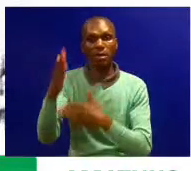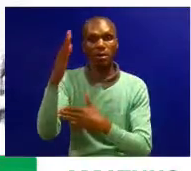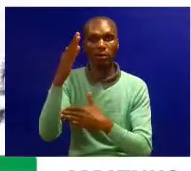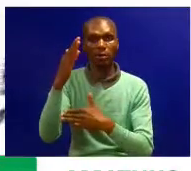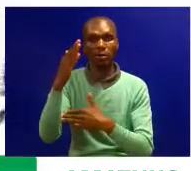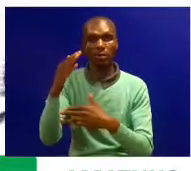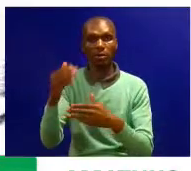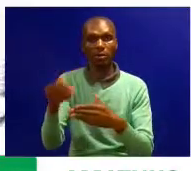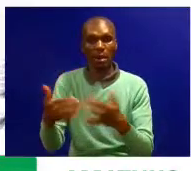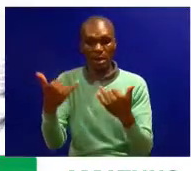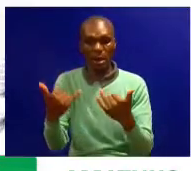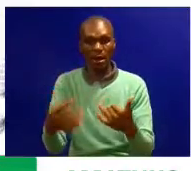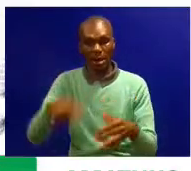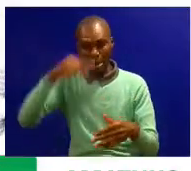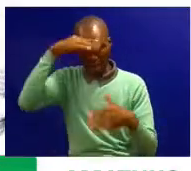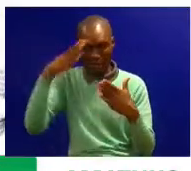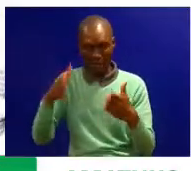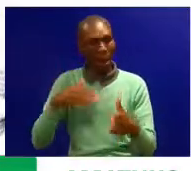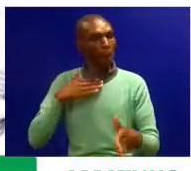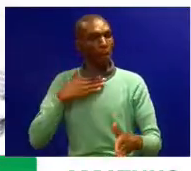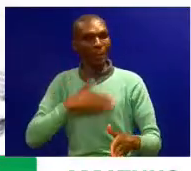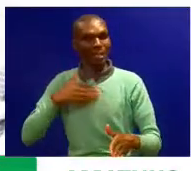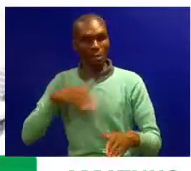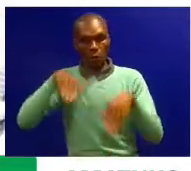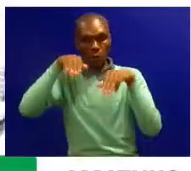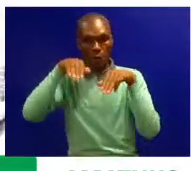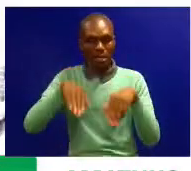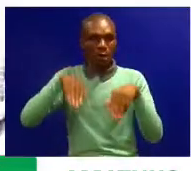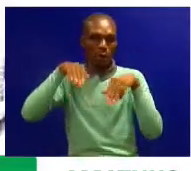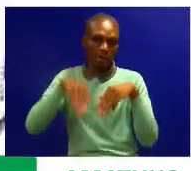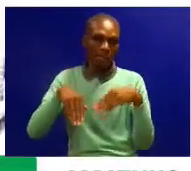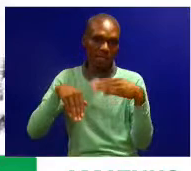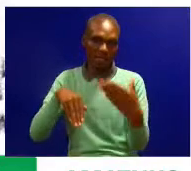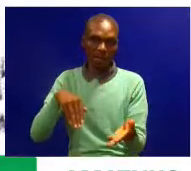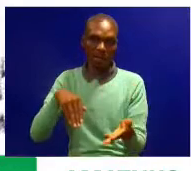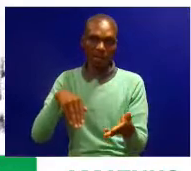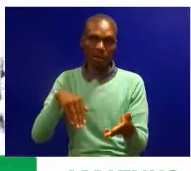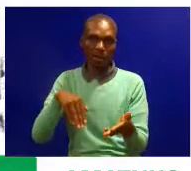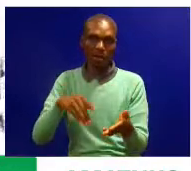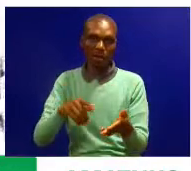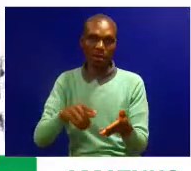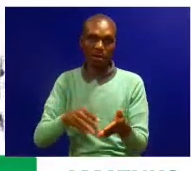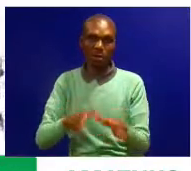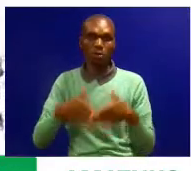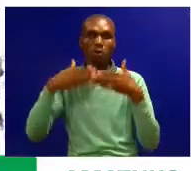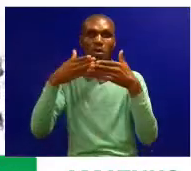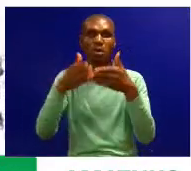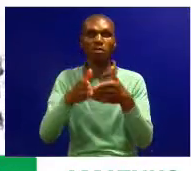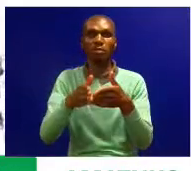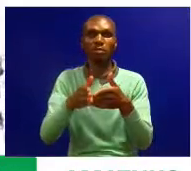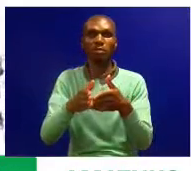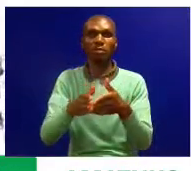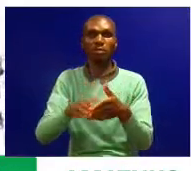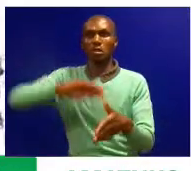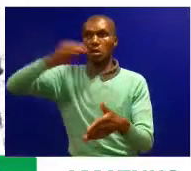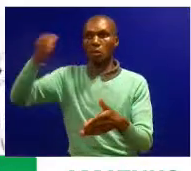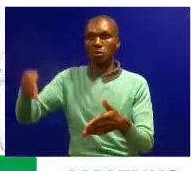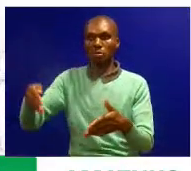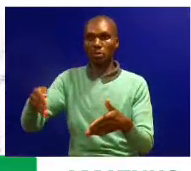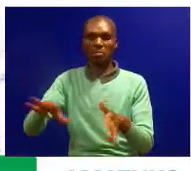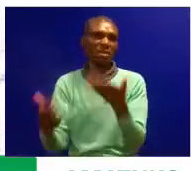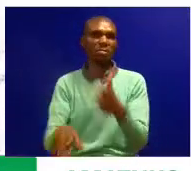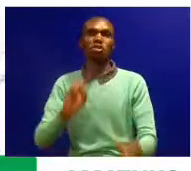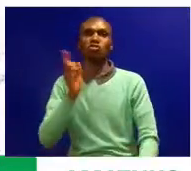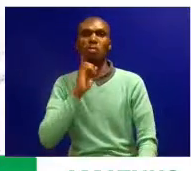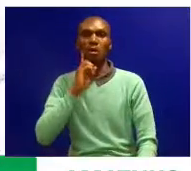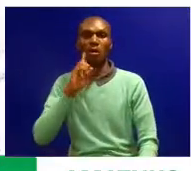etuwele wata na gavana kona anche etuko ganyerere to Ogembo oto emunisipo no are mambia ntumna wagusi